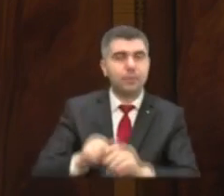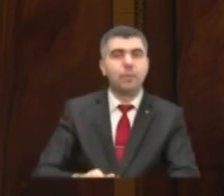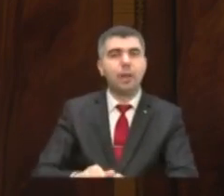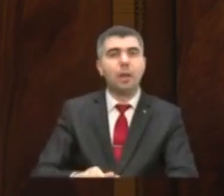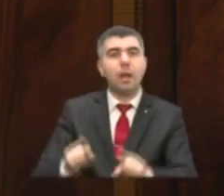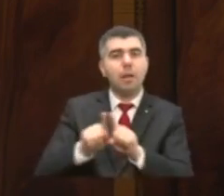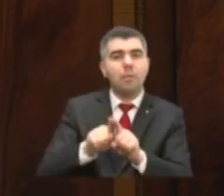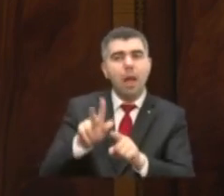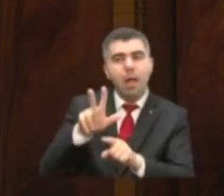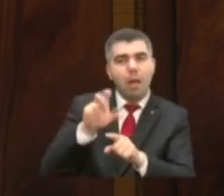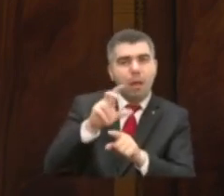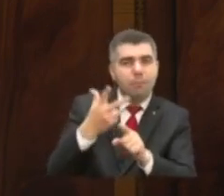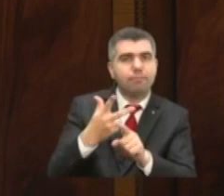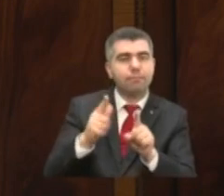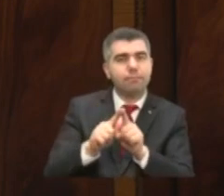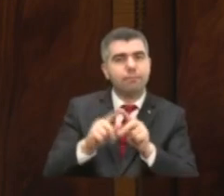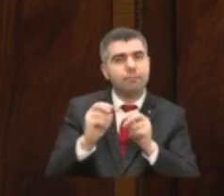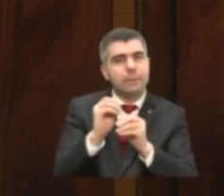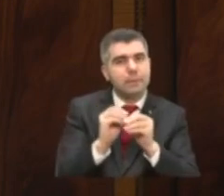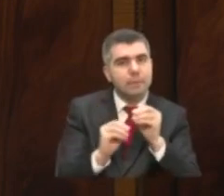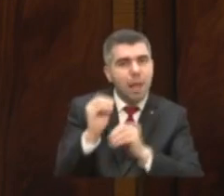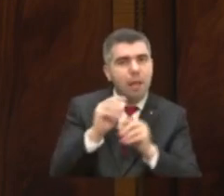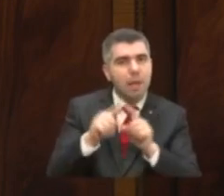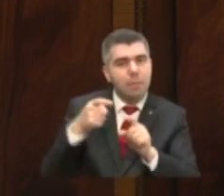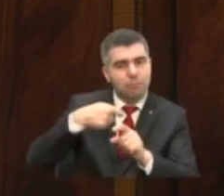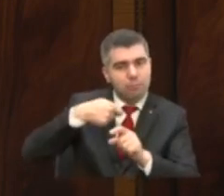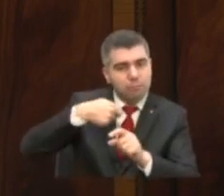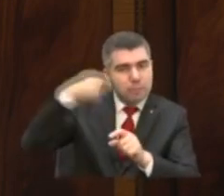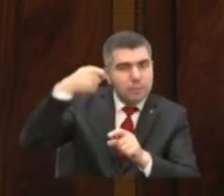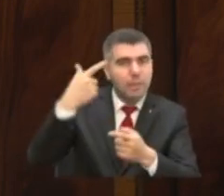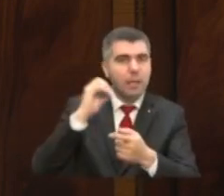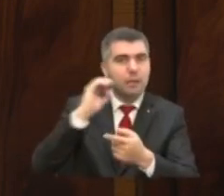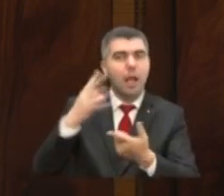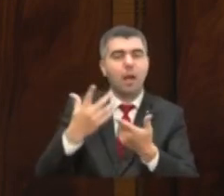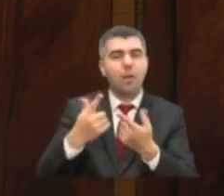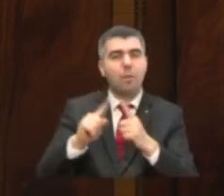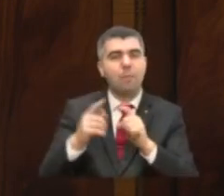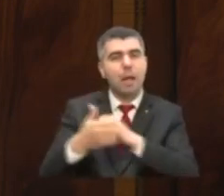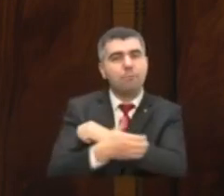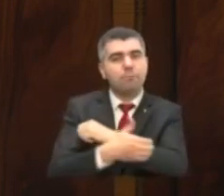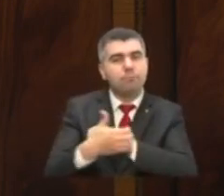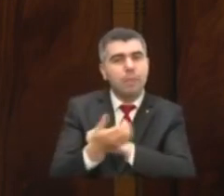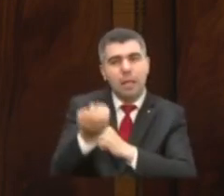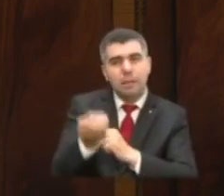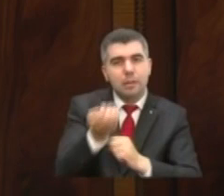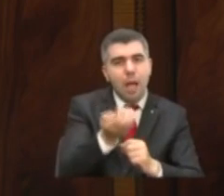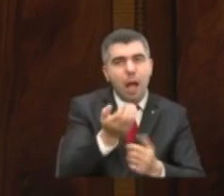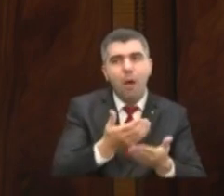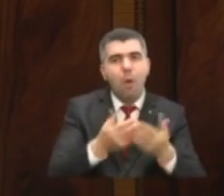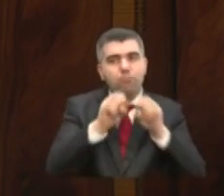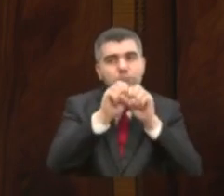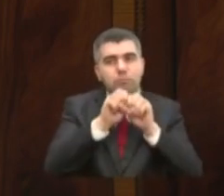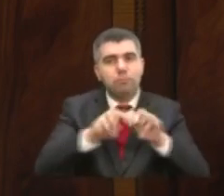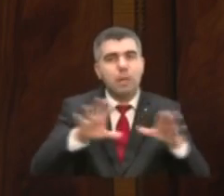الآفات الاجتماعية المتمثلة أساسا في الانتحار والتسول التي لا تزداد إلا انتشارا داخل المجتمع